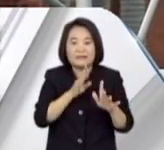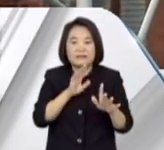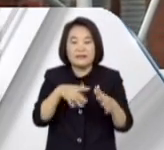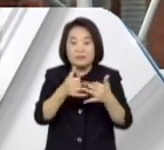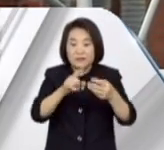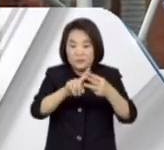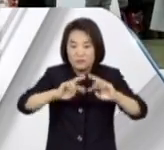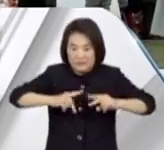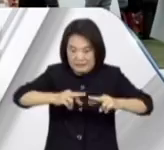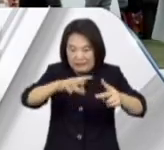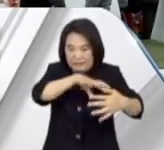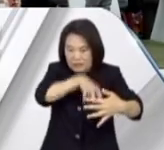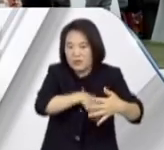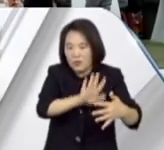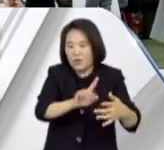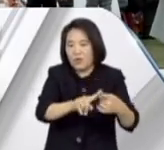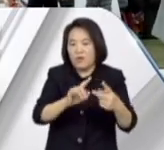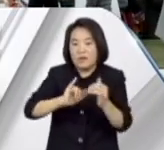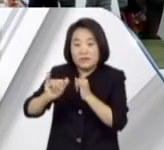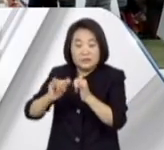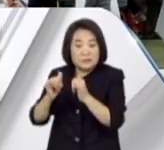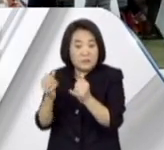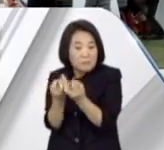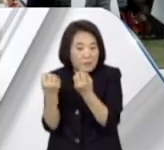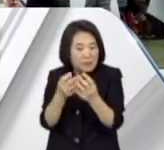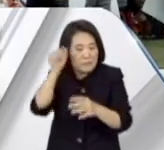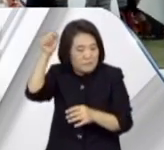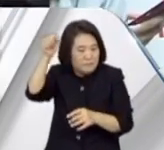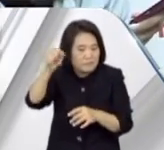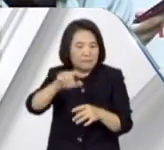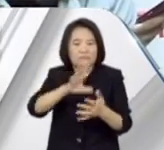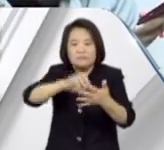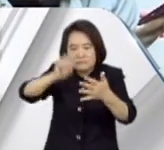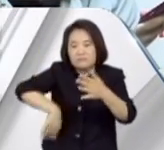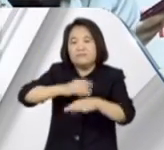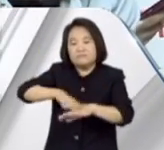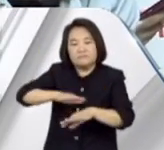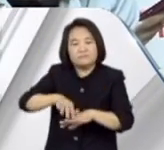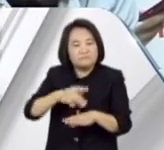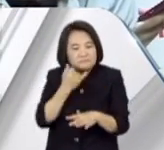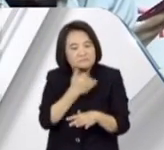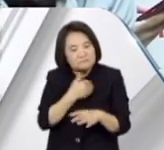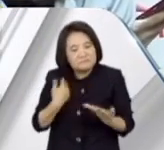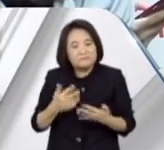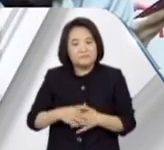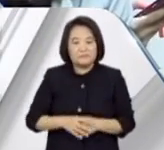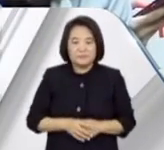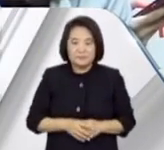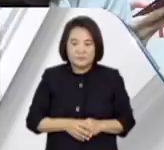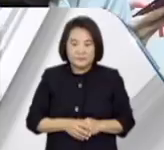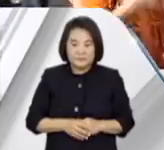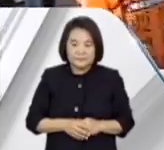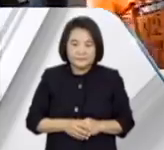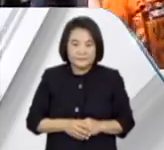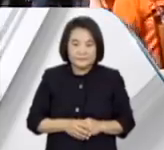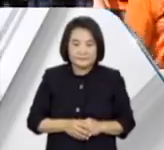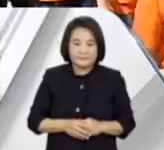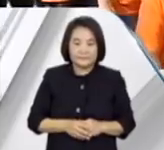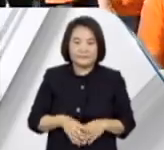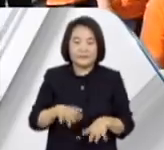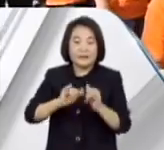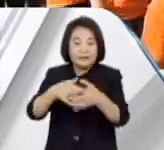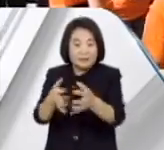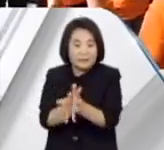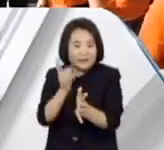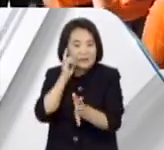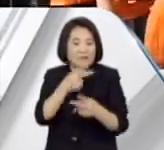留民主改革的部分。那社运相关的一些意向，我们会参考大家的意见，会做修正。 沙运团提